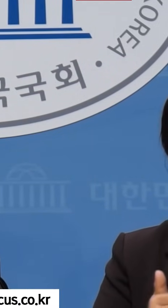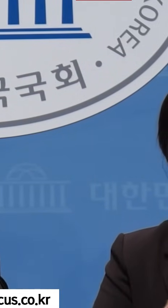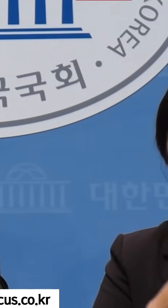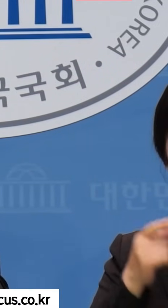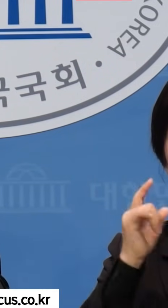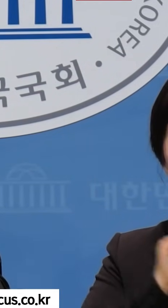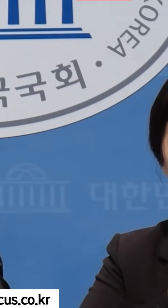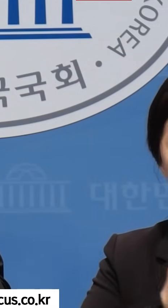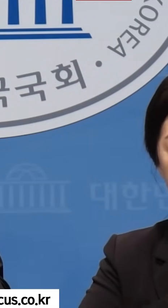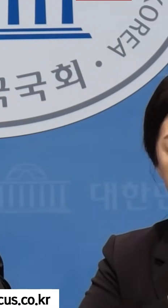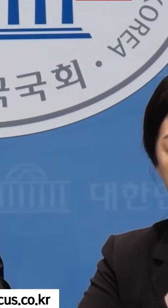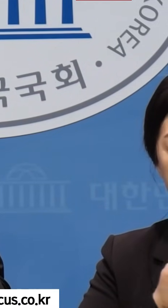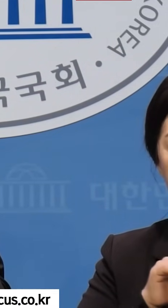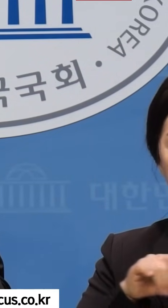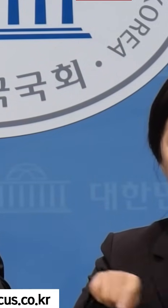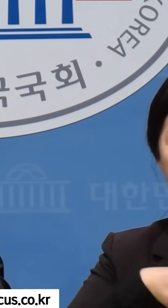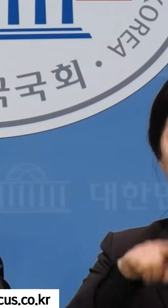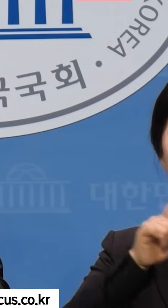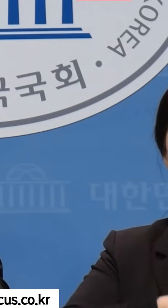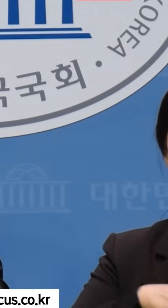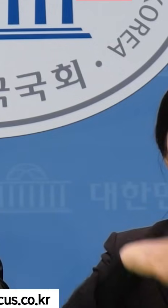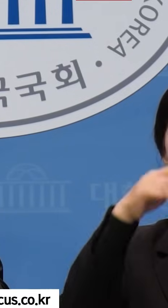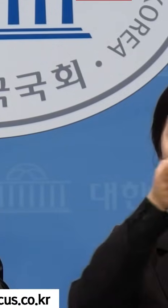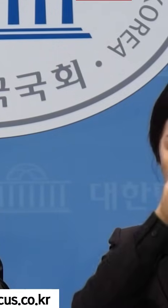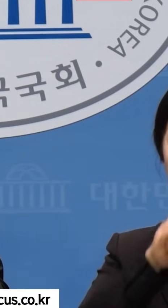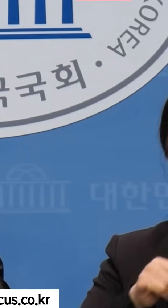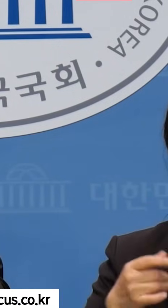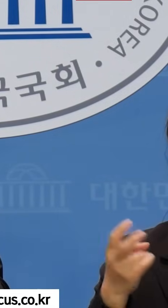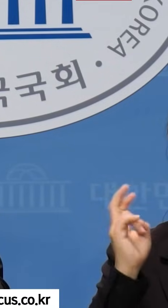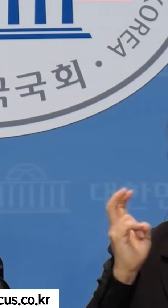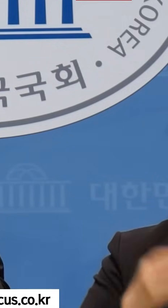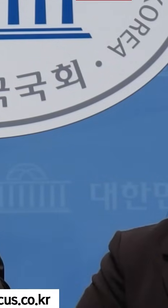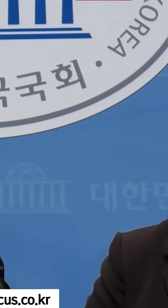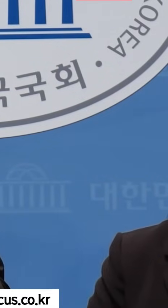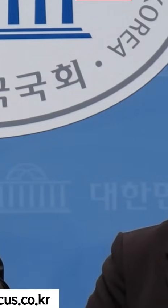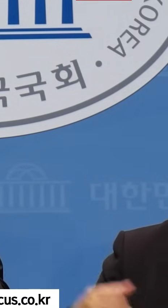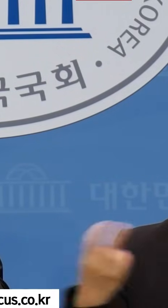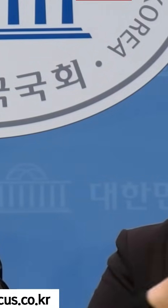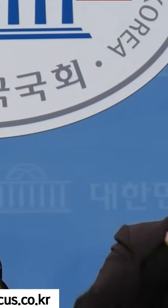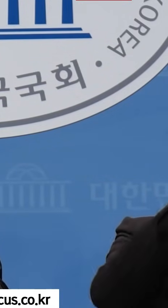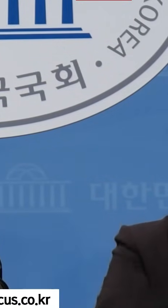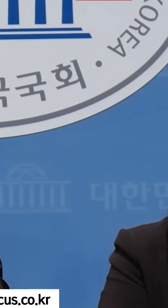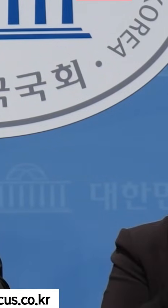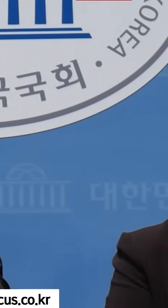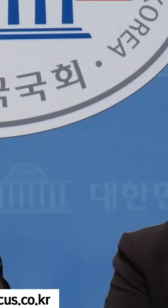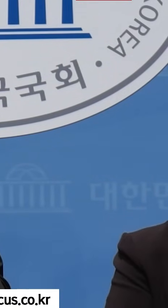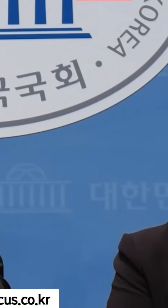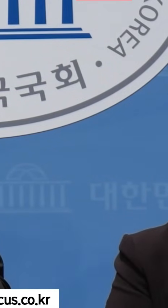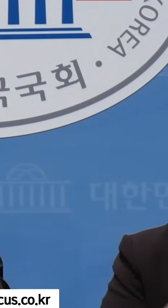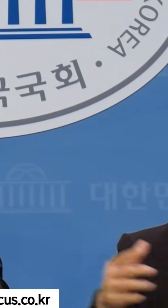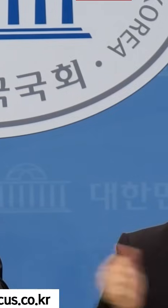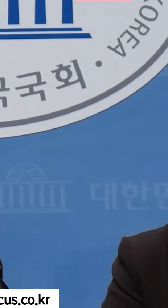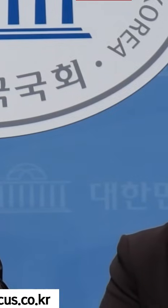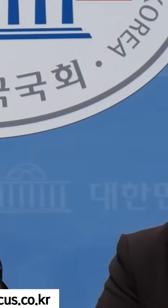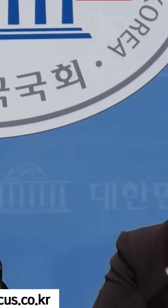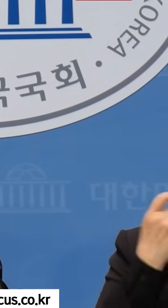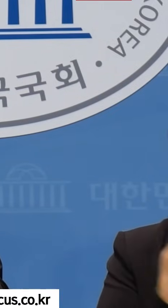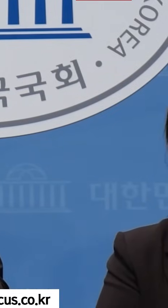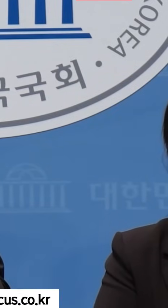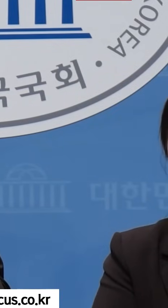없습니다. 더구나 최순실 씨가 같은 내용으로 제기한 민사소송에